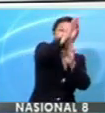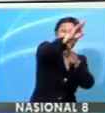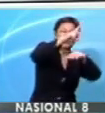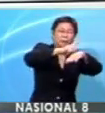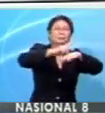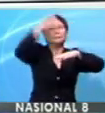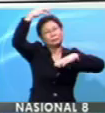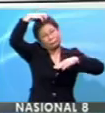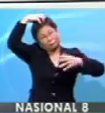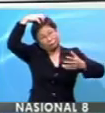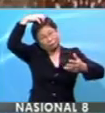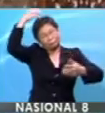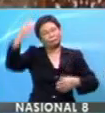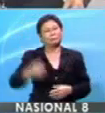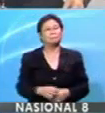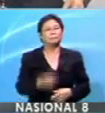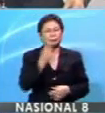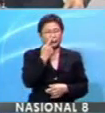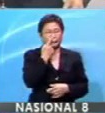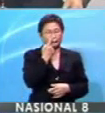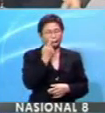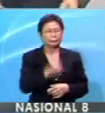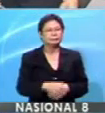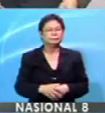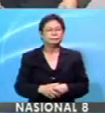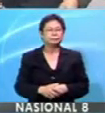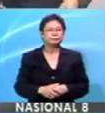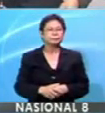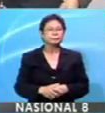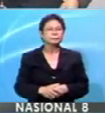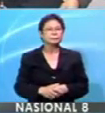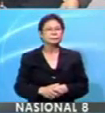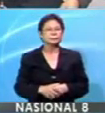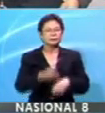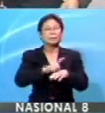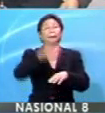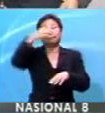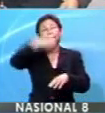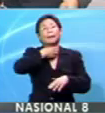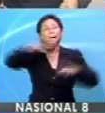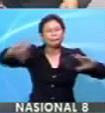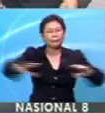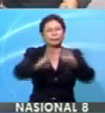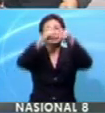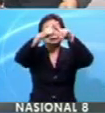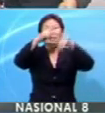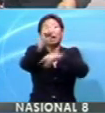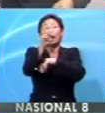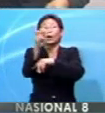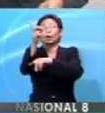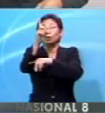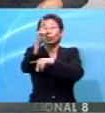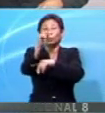negeri selangoruk orangk Sementara itu di Perak persidangan dewan undangan Negeri